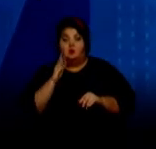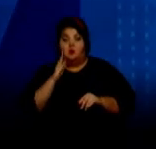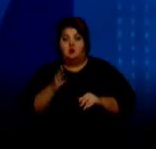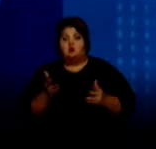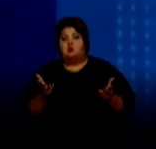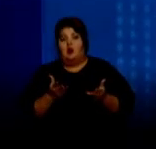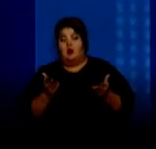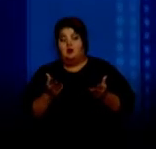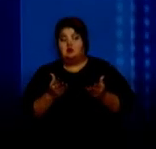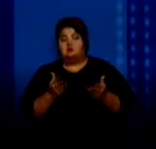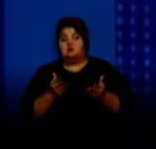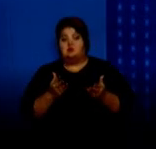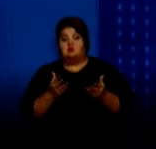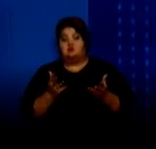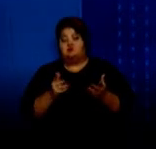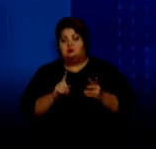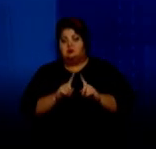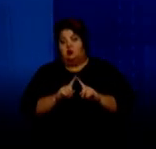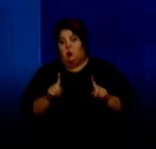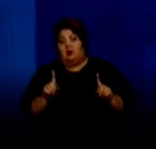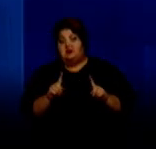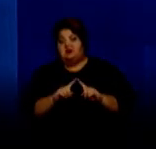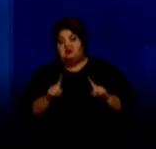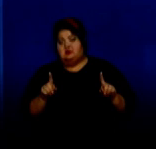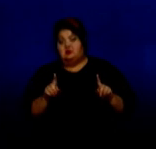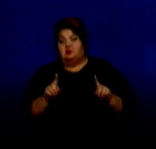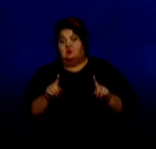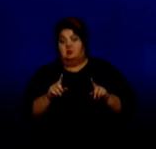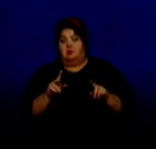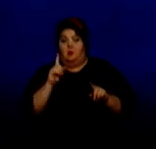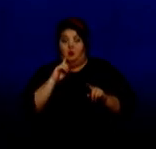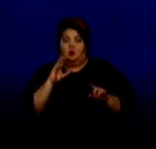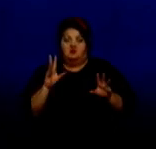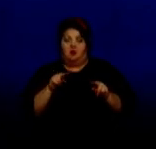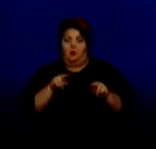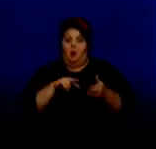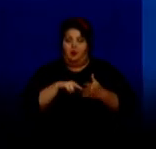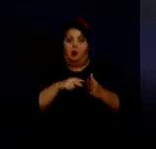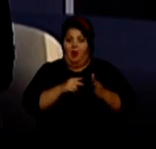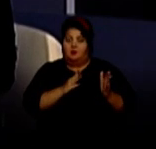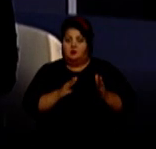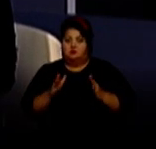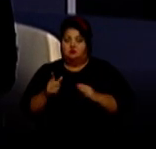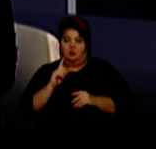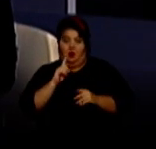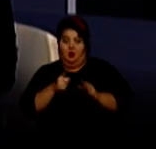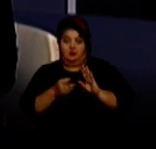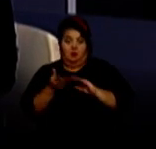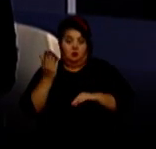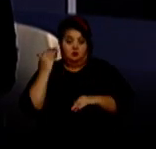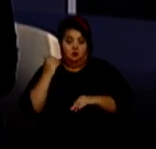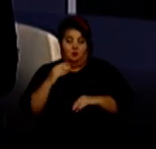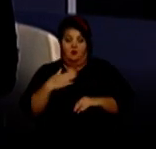нас такі тертя або колізії. Все поки що йде нормально і планово. Рік тому в нашій студії був Юліан